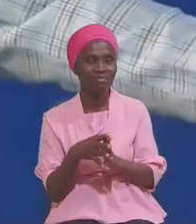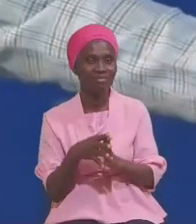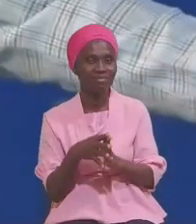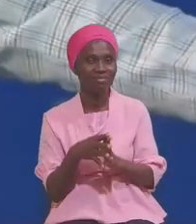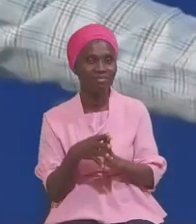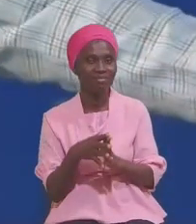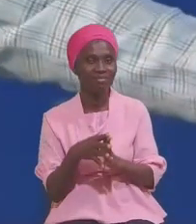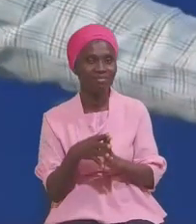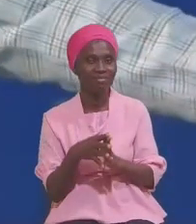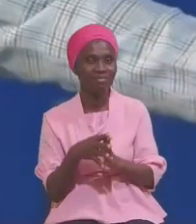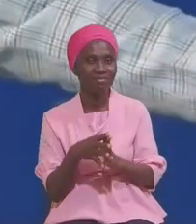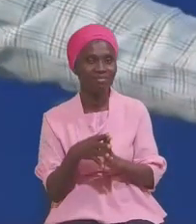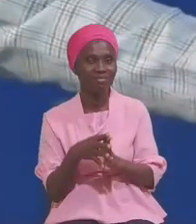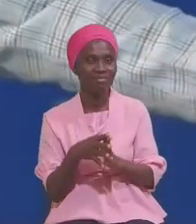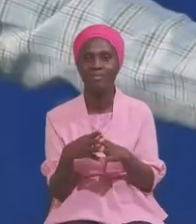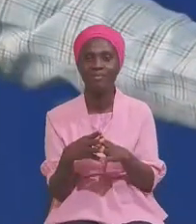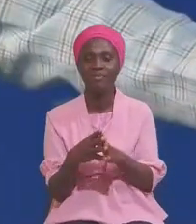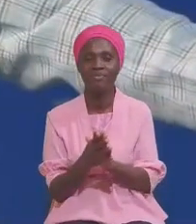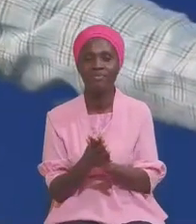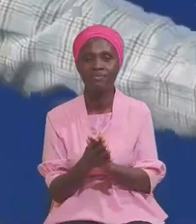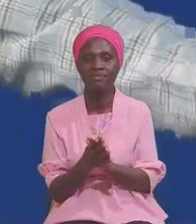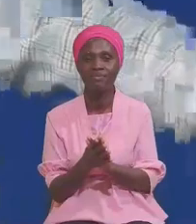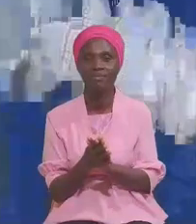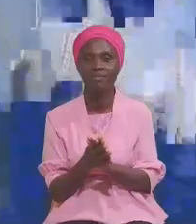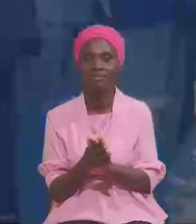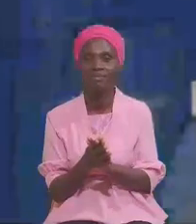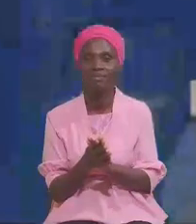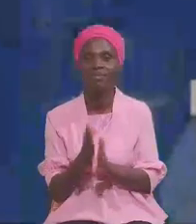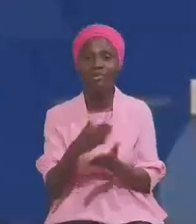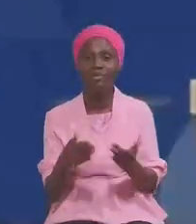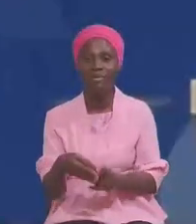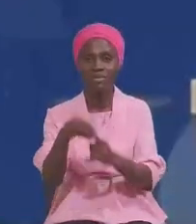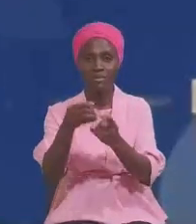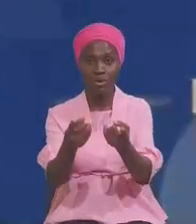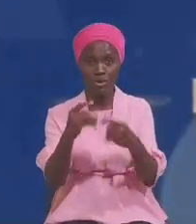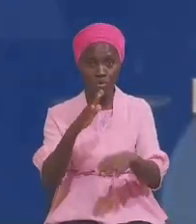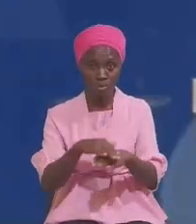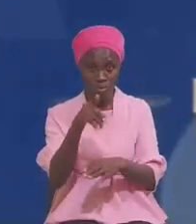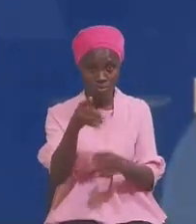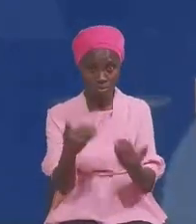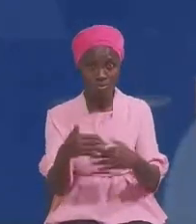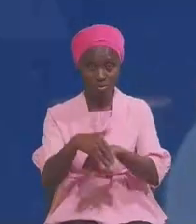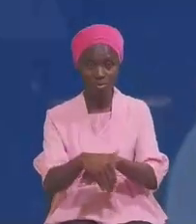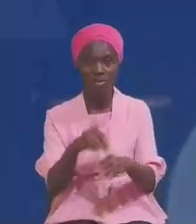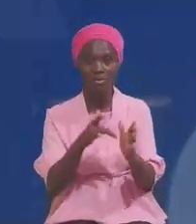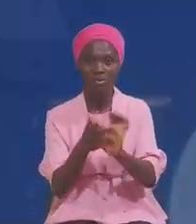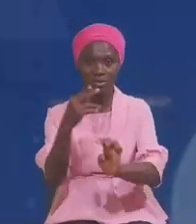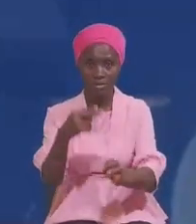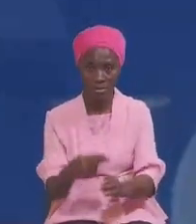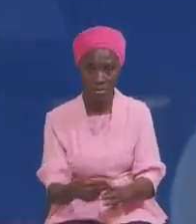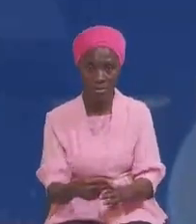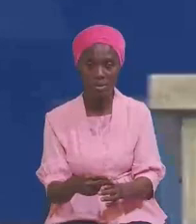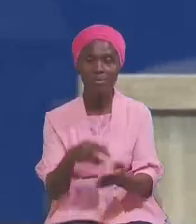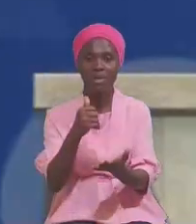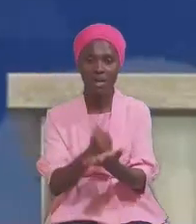spécial vous arrivera. Quelque chose de spécial descendra sur vous ce soir au